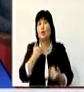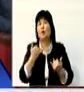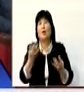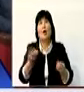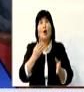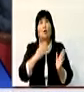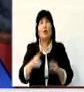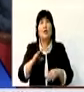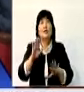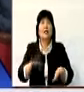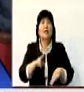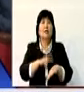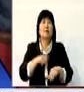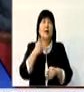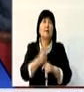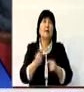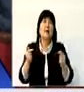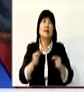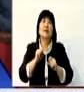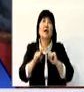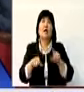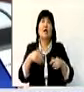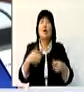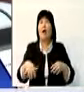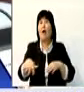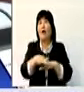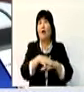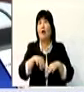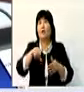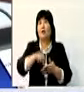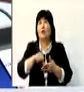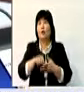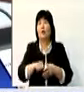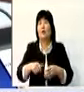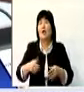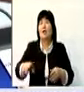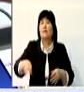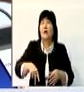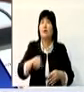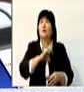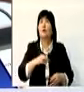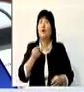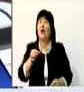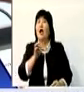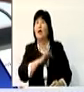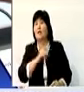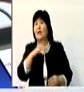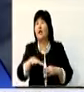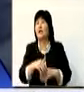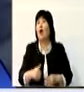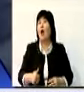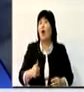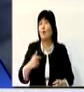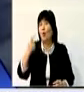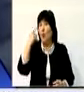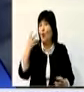ретте жергілікті полиция басшысына да тиісті тапсырма берілді. Халықтың ортасында жүрген атқамінерлер қалтасының пайдасын емес, ел алдындағы абыройын